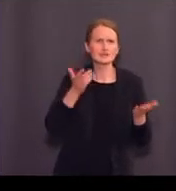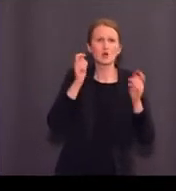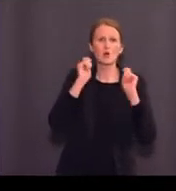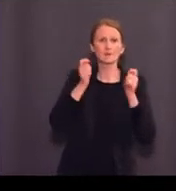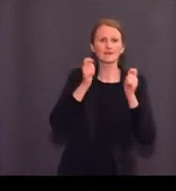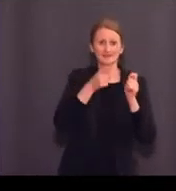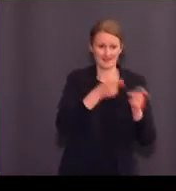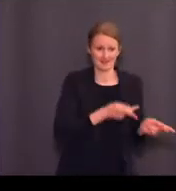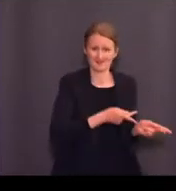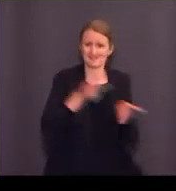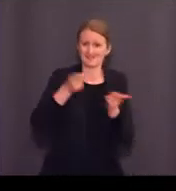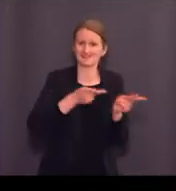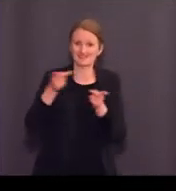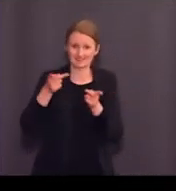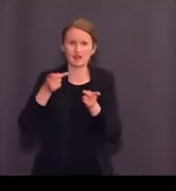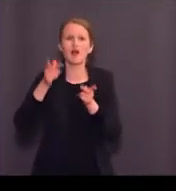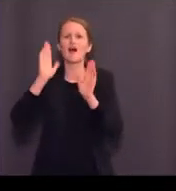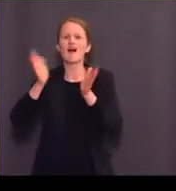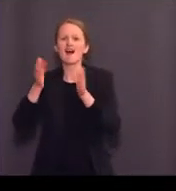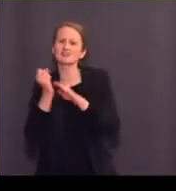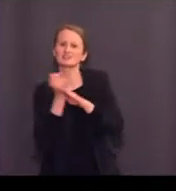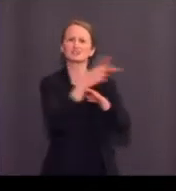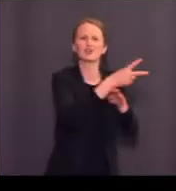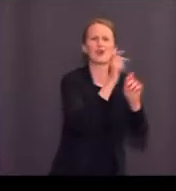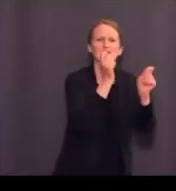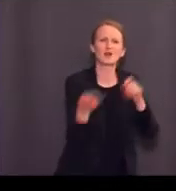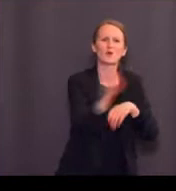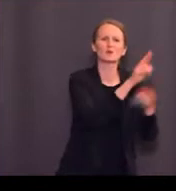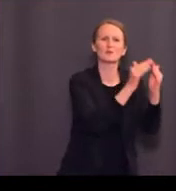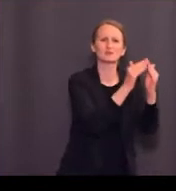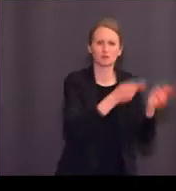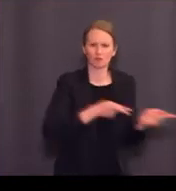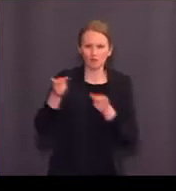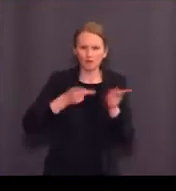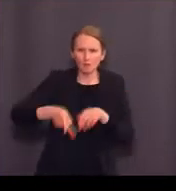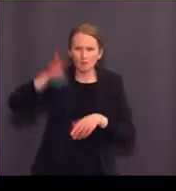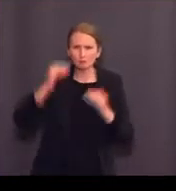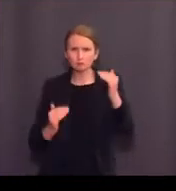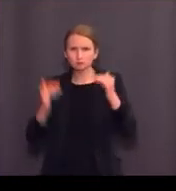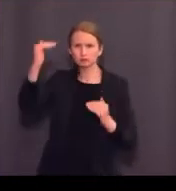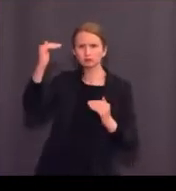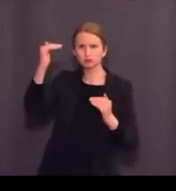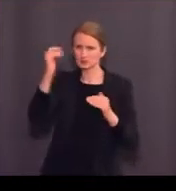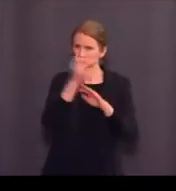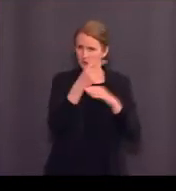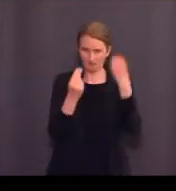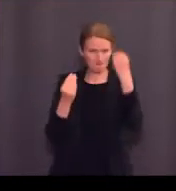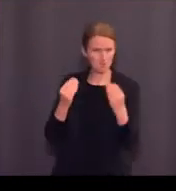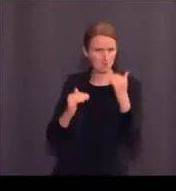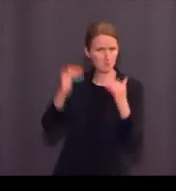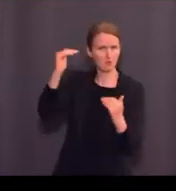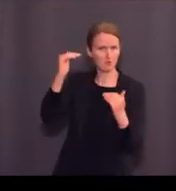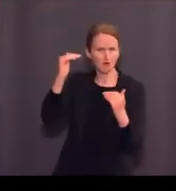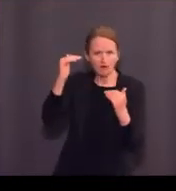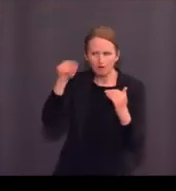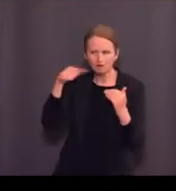avons cette augmentation quotidienne du nombre de patients hospitalisés et tout spécialement au niveau des soins